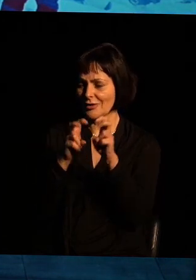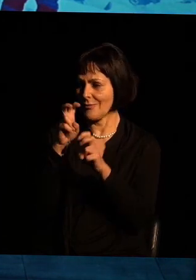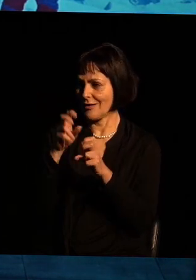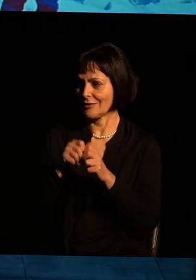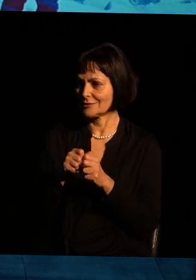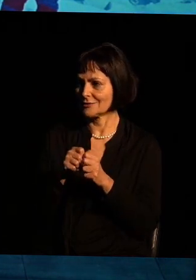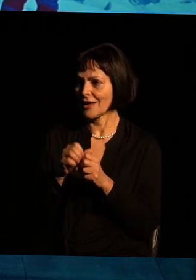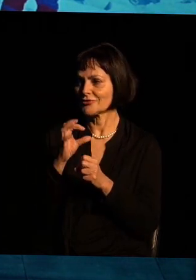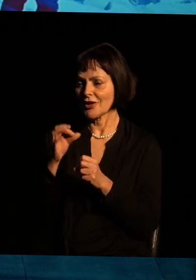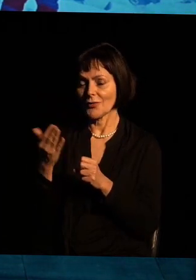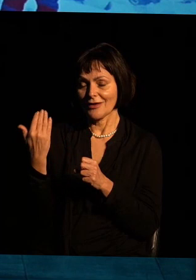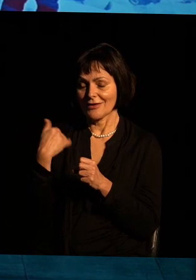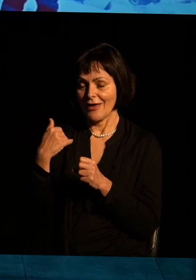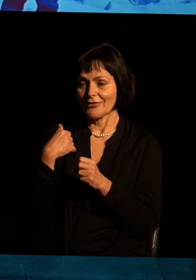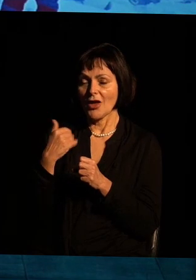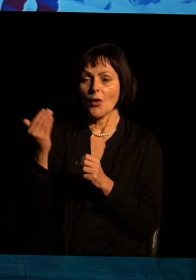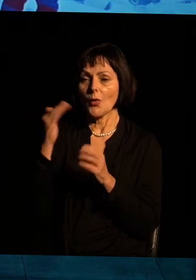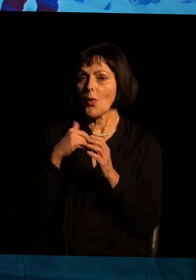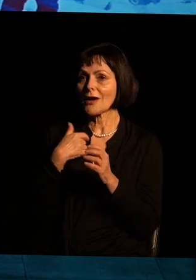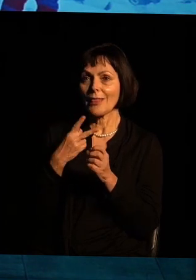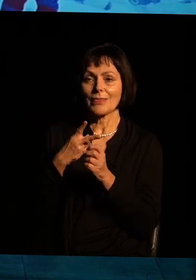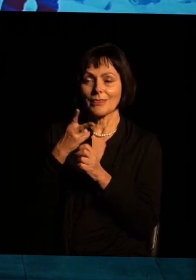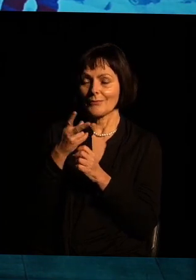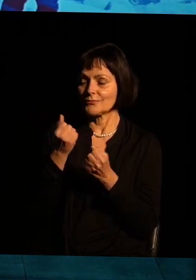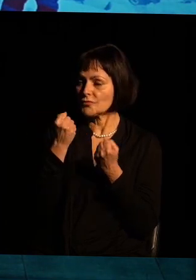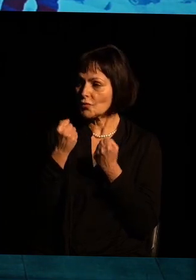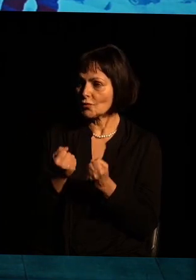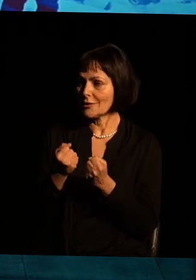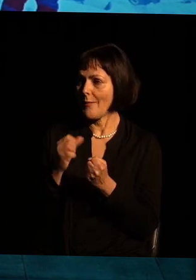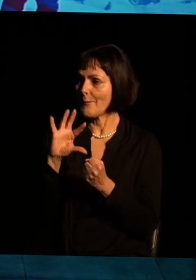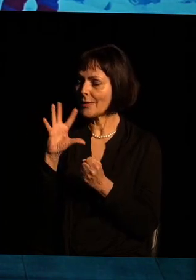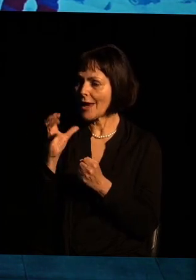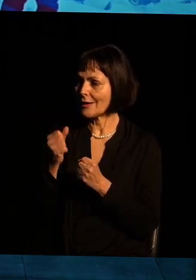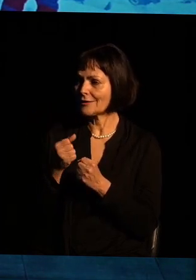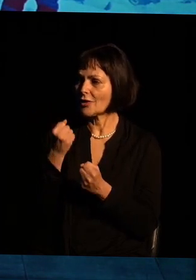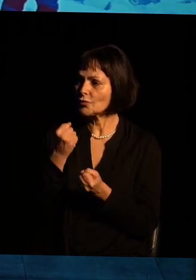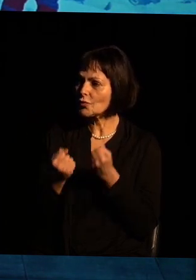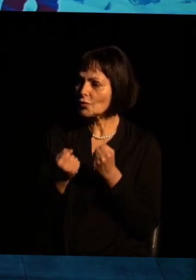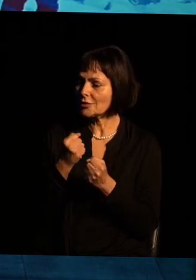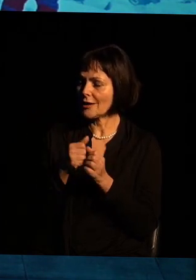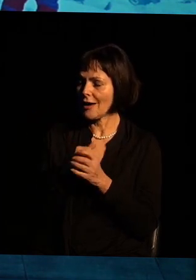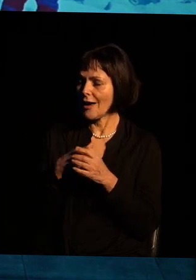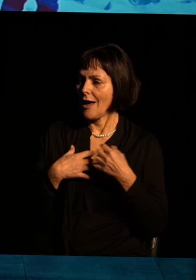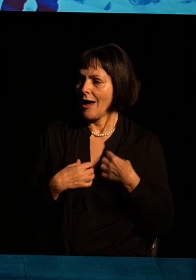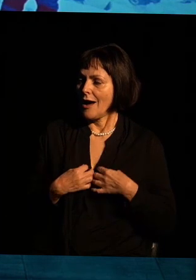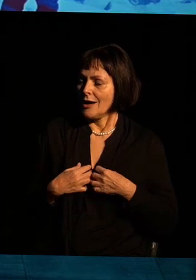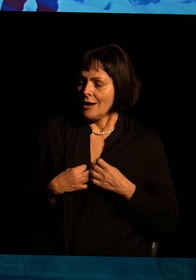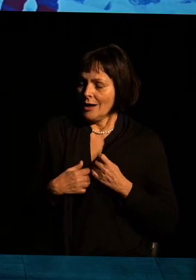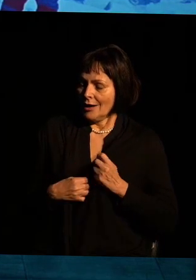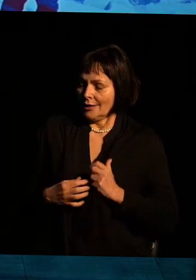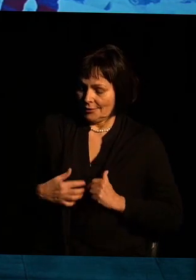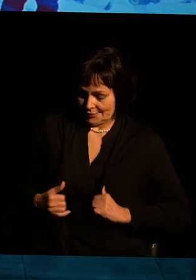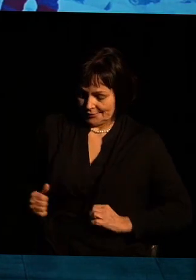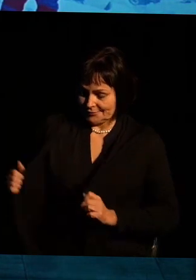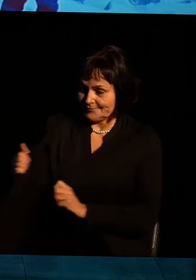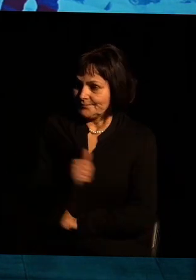szczególnie kiedyś tak było, że góra niedostępna, bardzo piękna, trudna, kapryśna